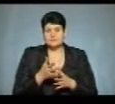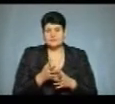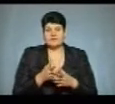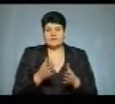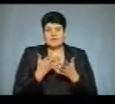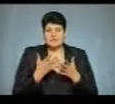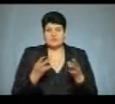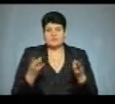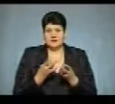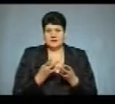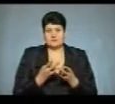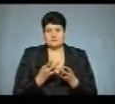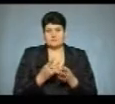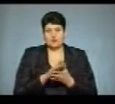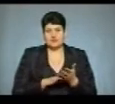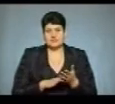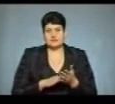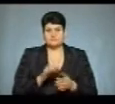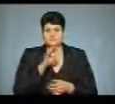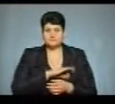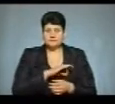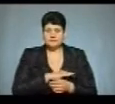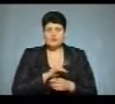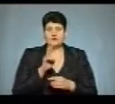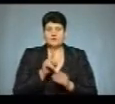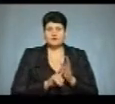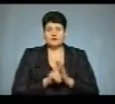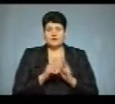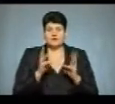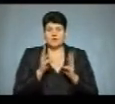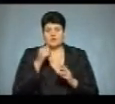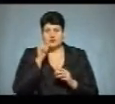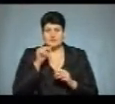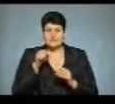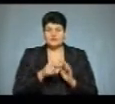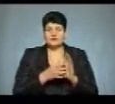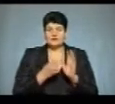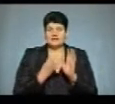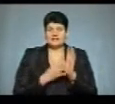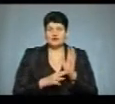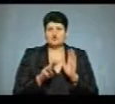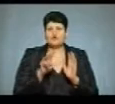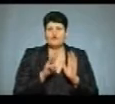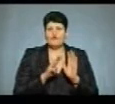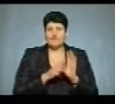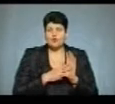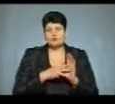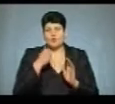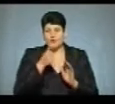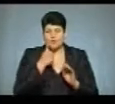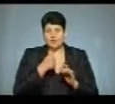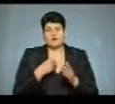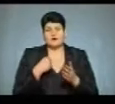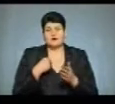необхідність продовження їхньої експлуатації. Тролейбус, який загорівся вчора 1998 року випуску, придбаний в Чехії, де провели